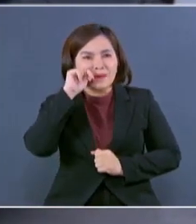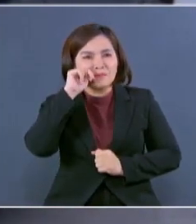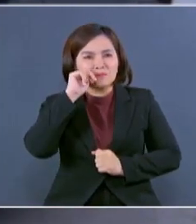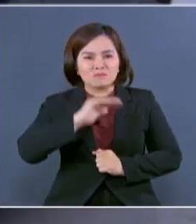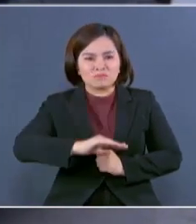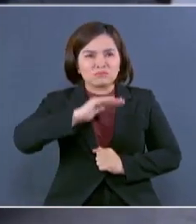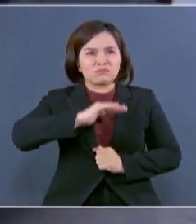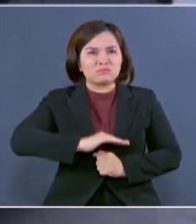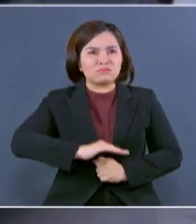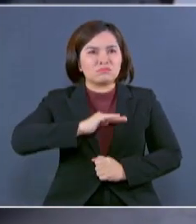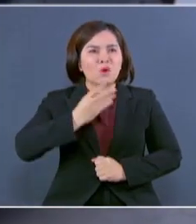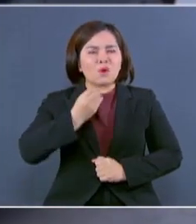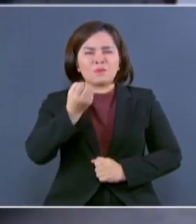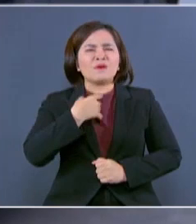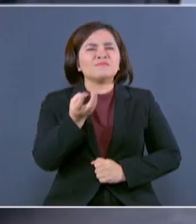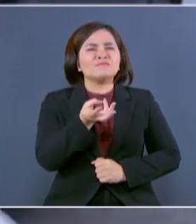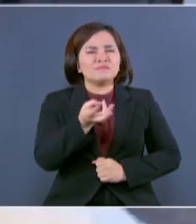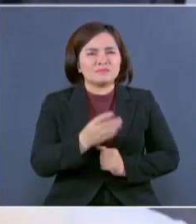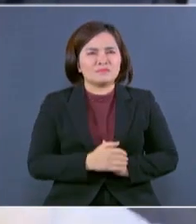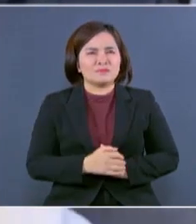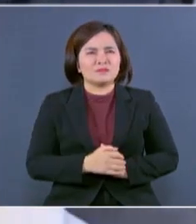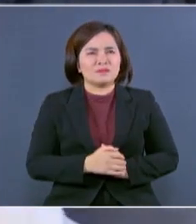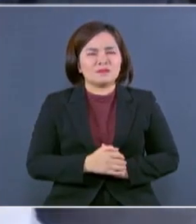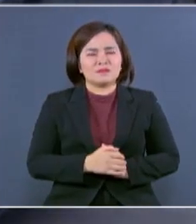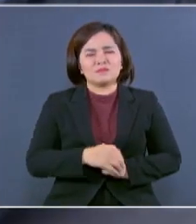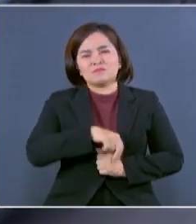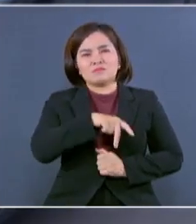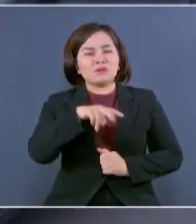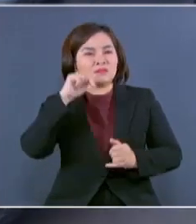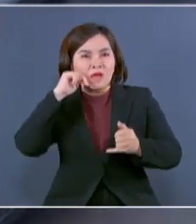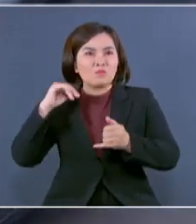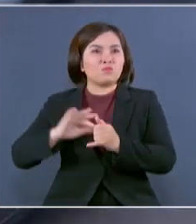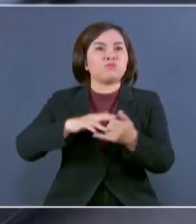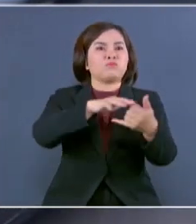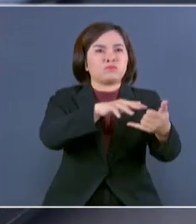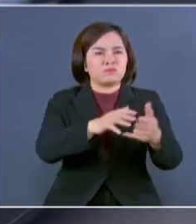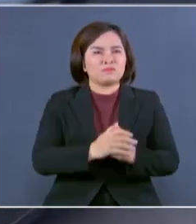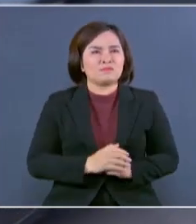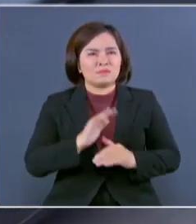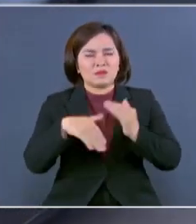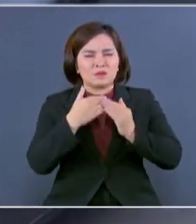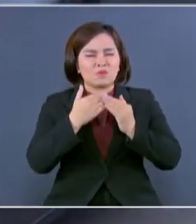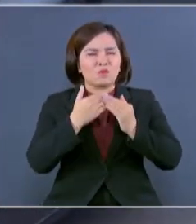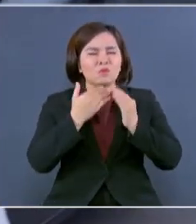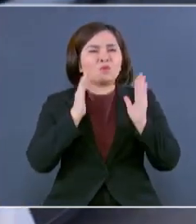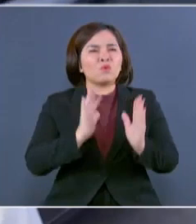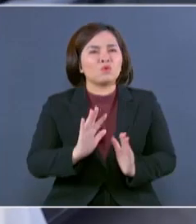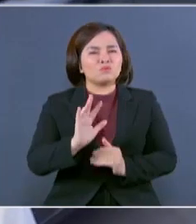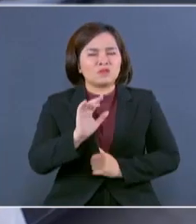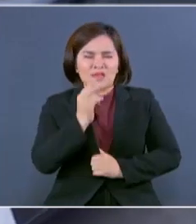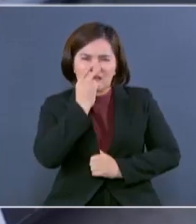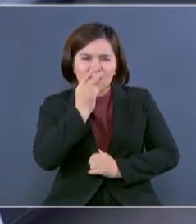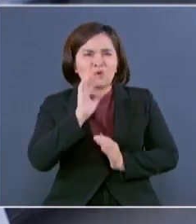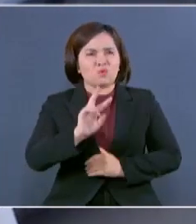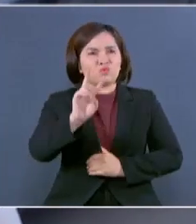ไหมน้องก็บอกว่าไม่ลึกเขาก็เลยเดินพอเดินแป๊บเดียวน้องก็หลุดออก ทั้งสามคนเลย สองตอนที่หนูเห็น